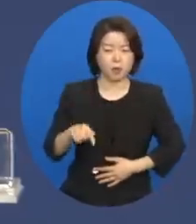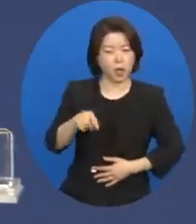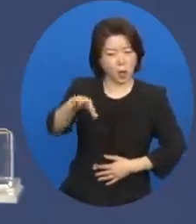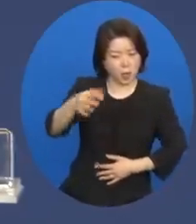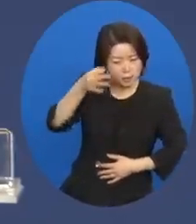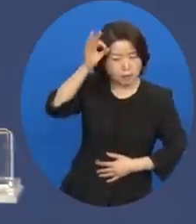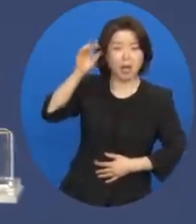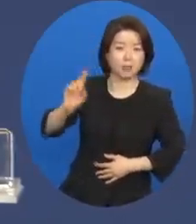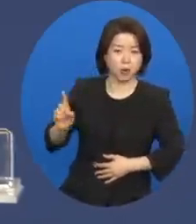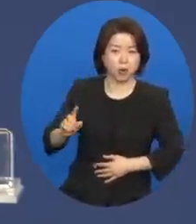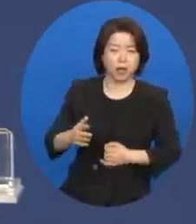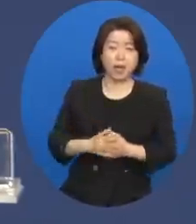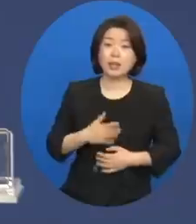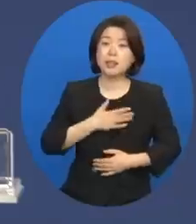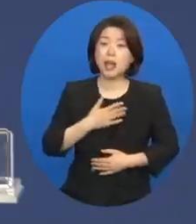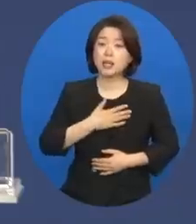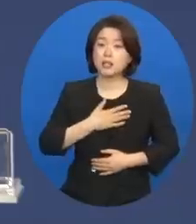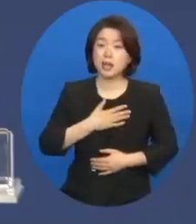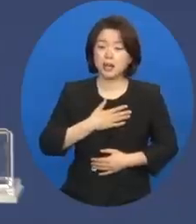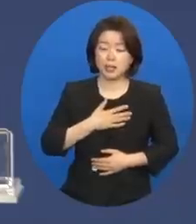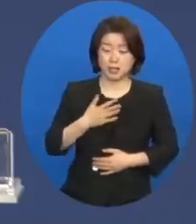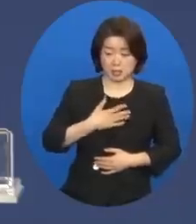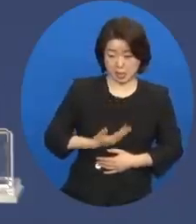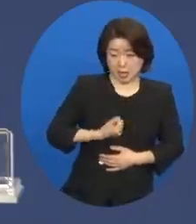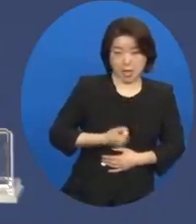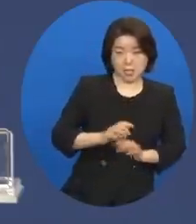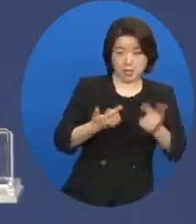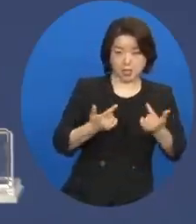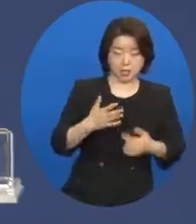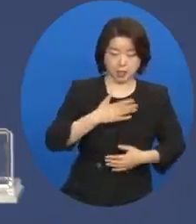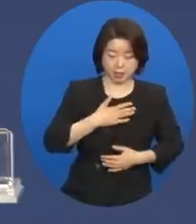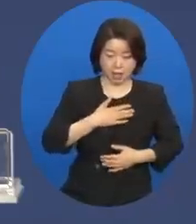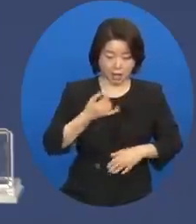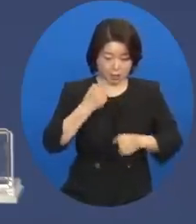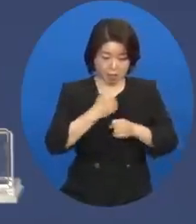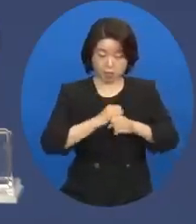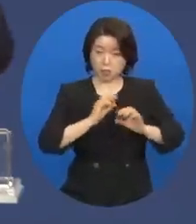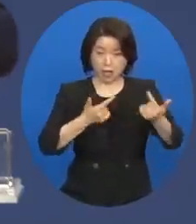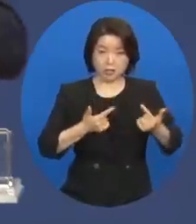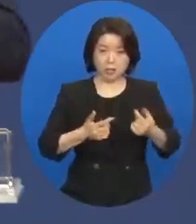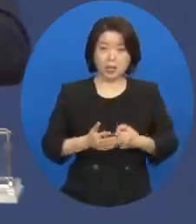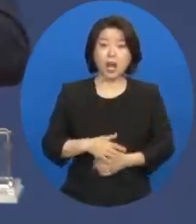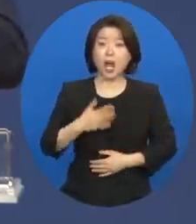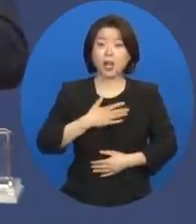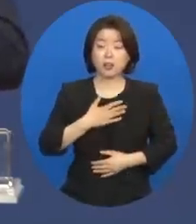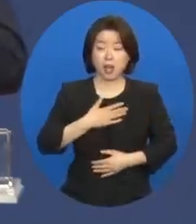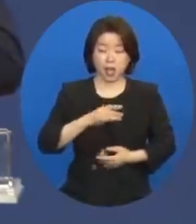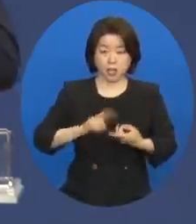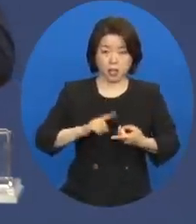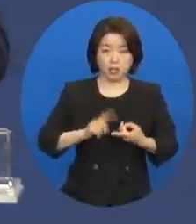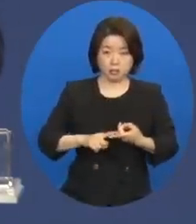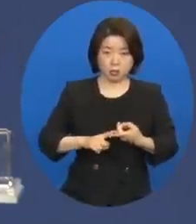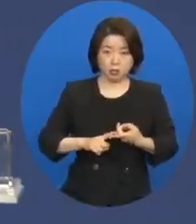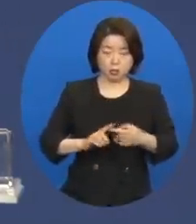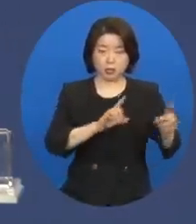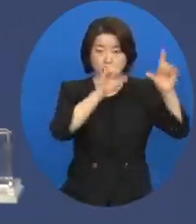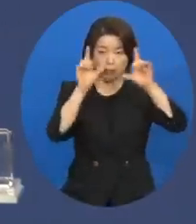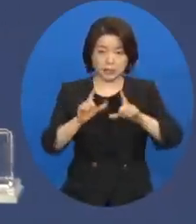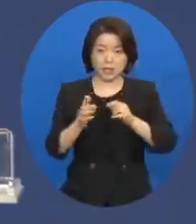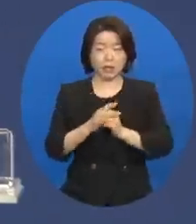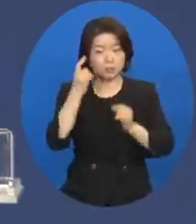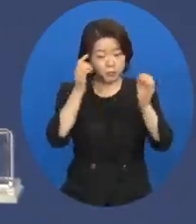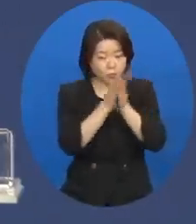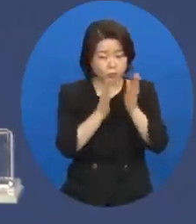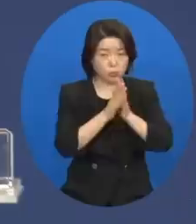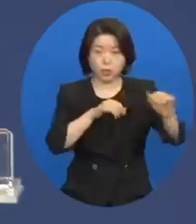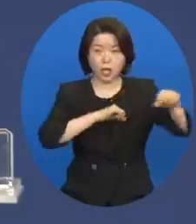될 건, 나는 내가 내 주인이 아니잖아요. 내가 나를 디자인하지 않았잖아. 그리고 내가 나의 삶을 내 스스로